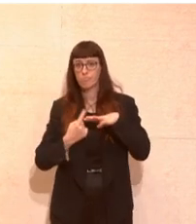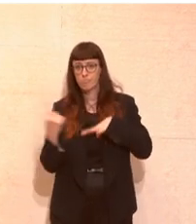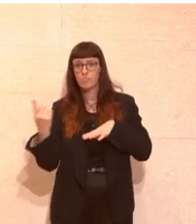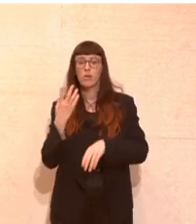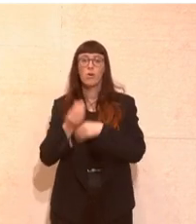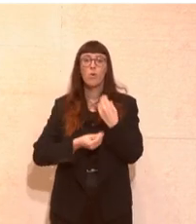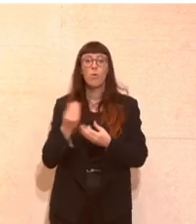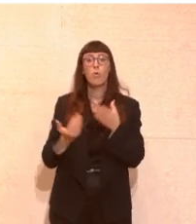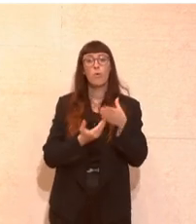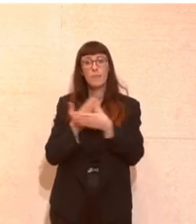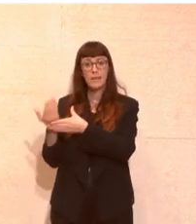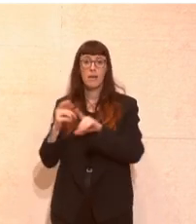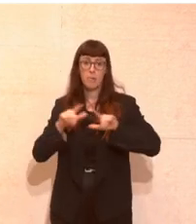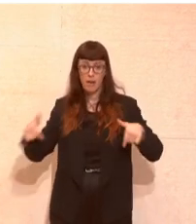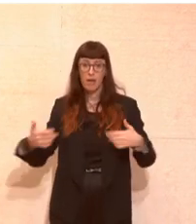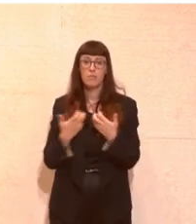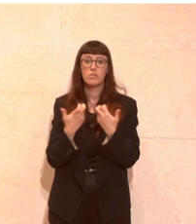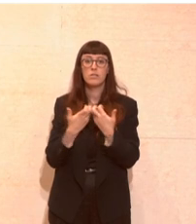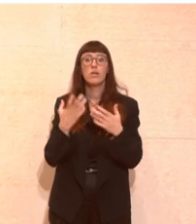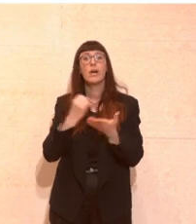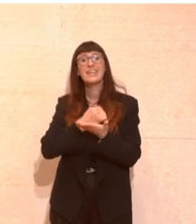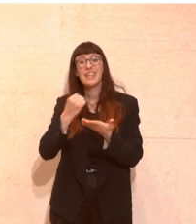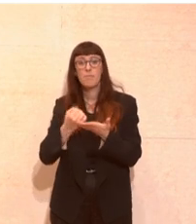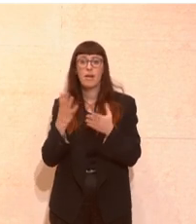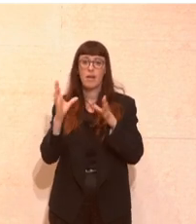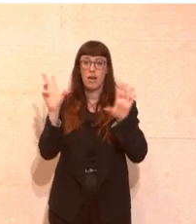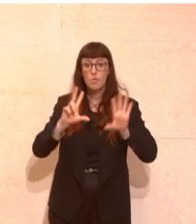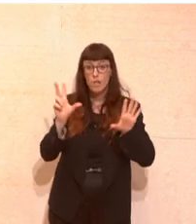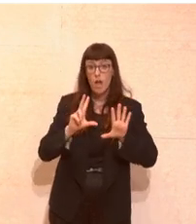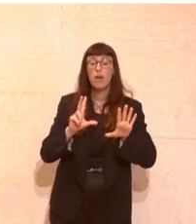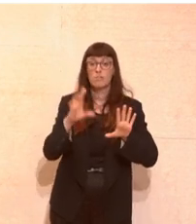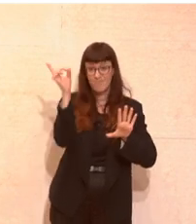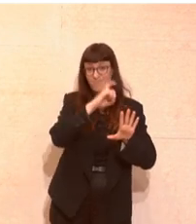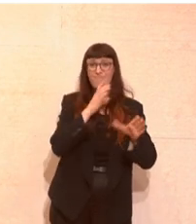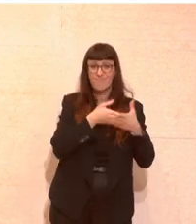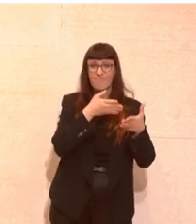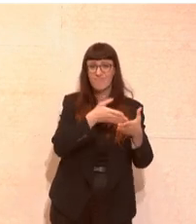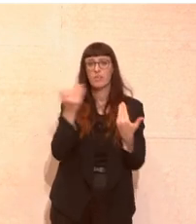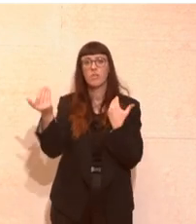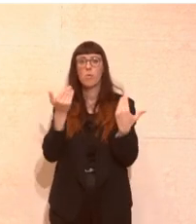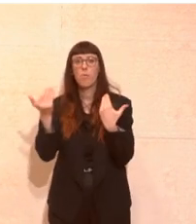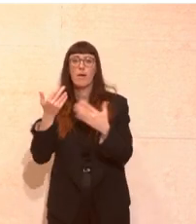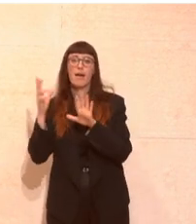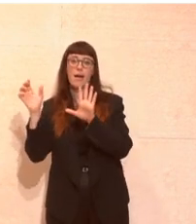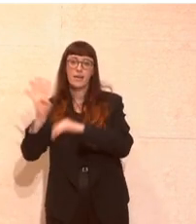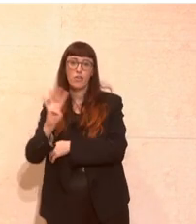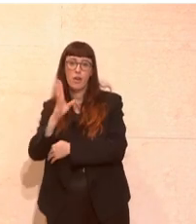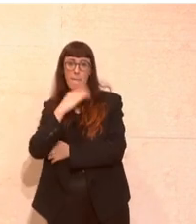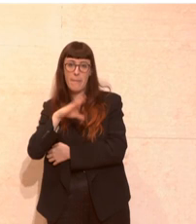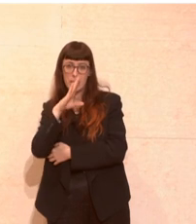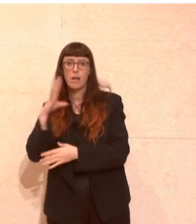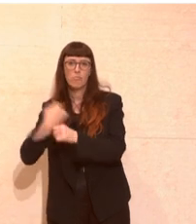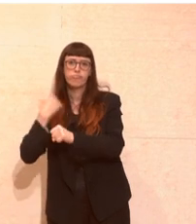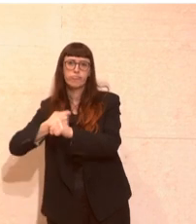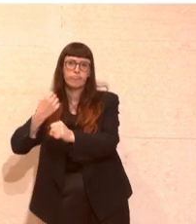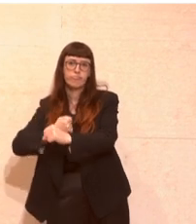matin, plus de difficultés lors des examens que vous allez faire à 8h du matin que ceux que vous allez faire à 16h de l'après-midi. Et malheureusement, et ça